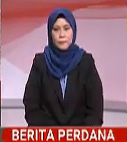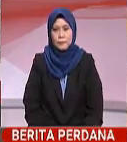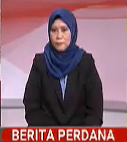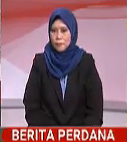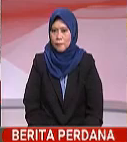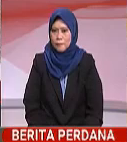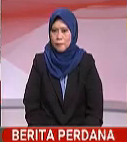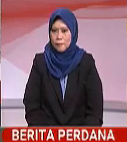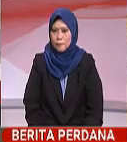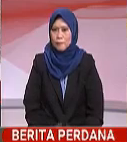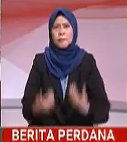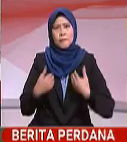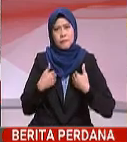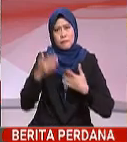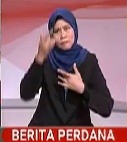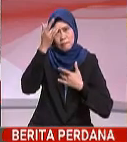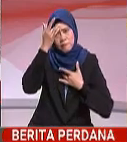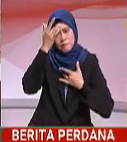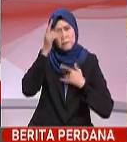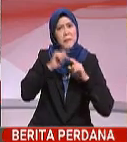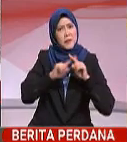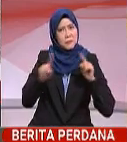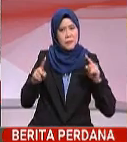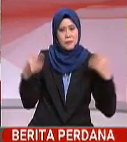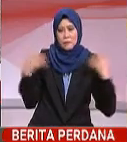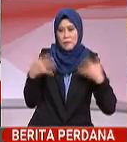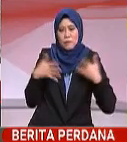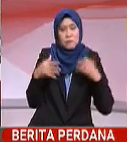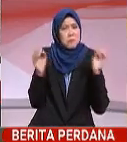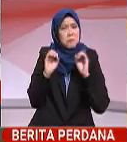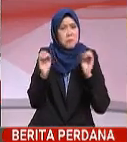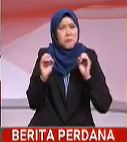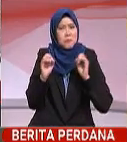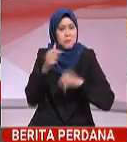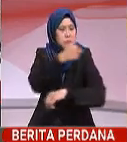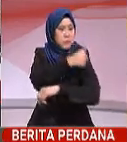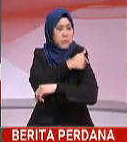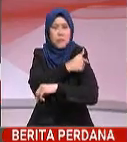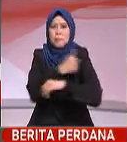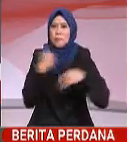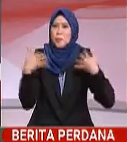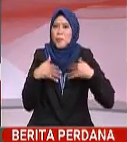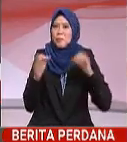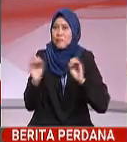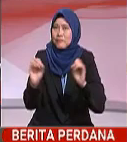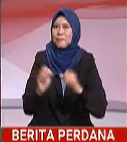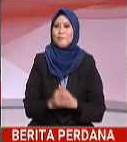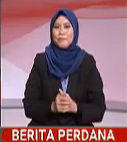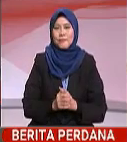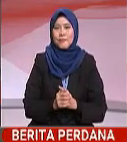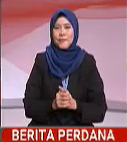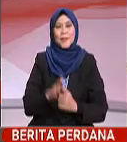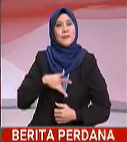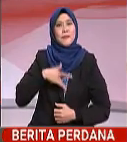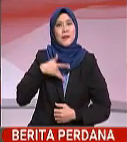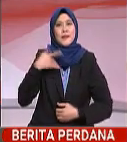Dia ada sakit pun tak takut. Pun tak takut dia nak cucuk. Perasaan saya gembira